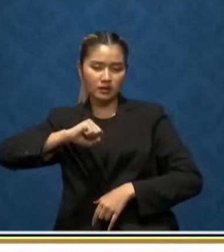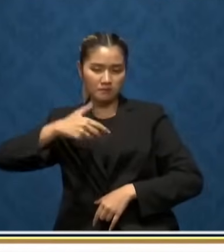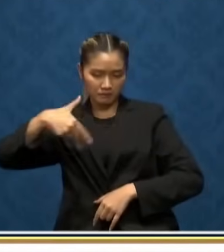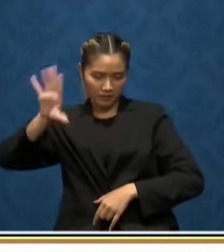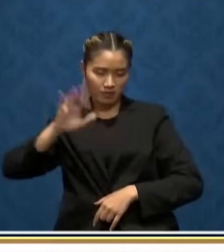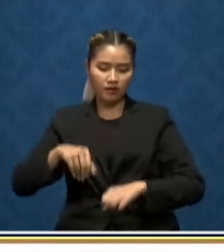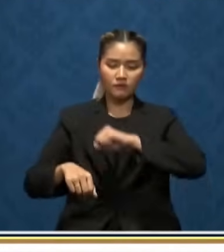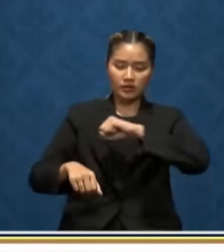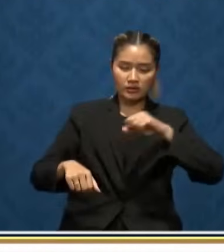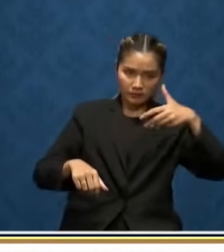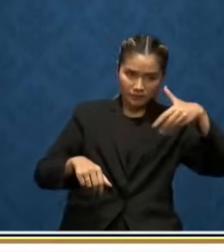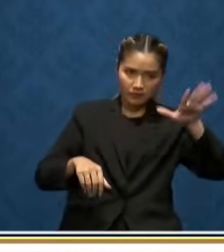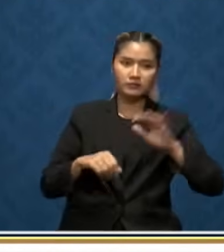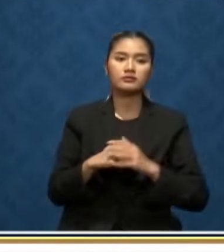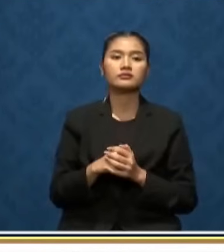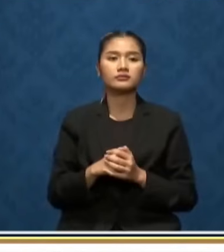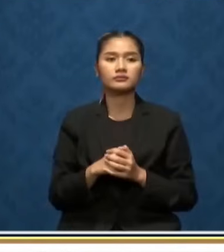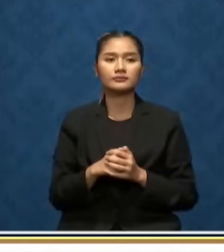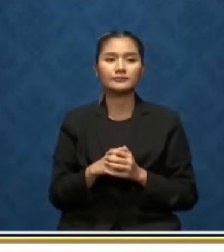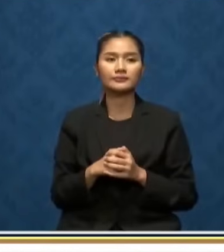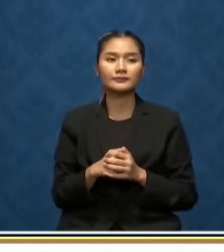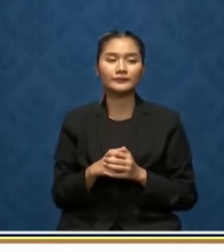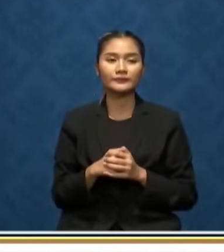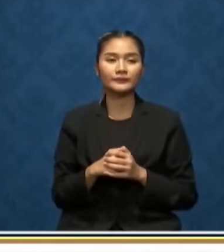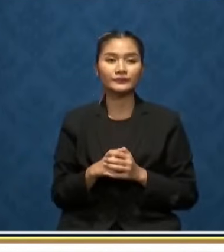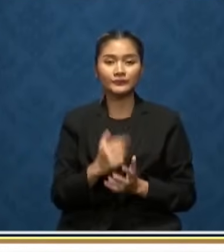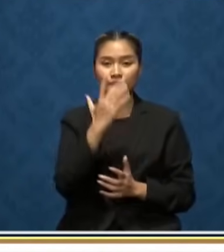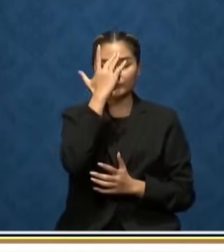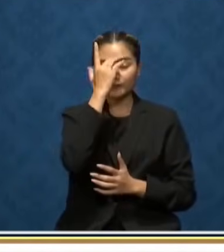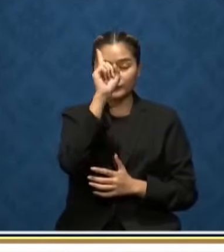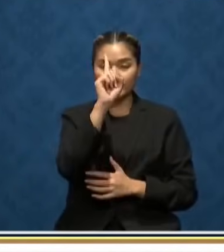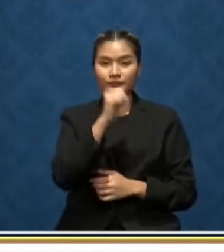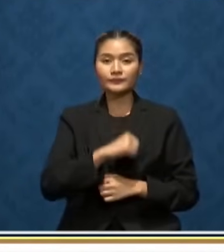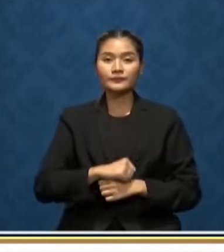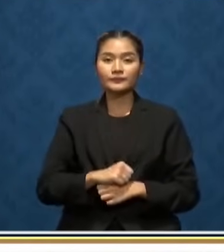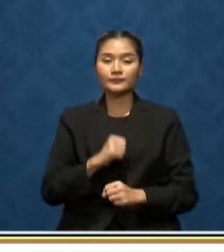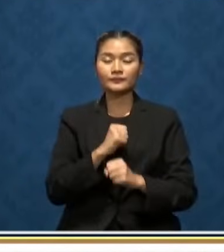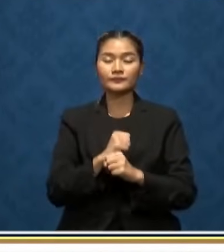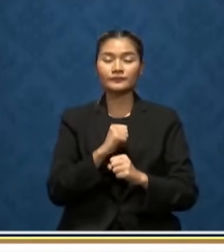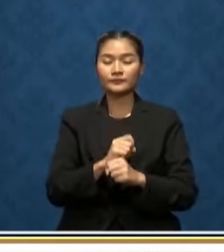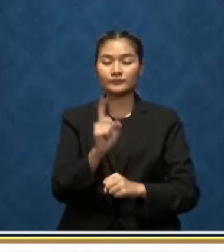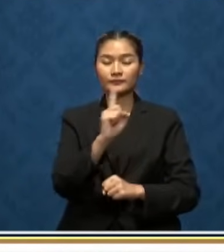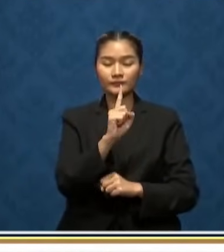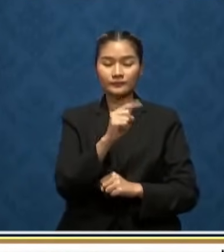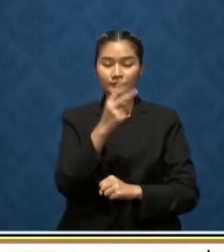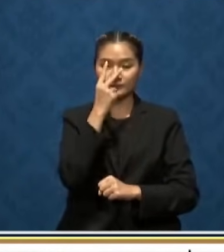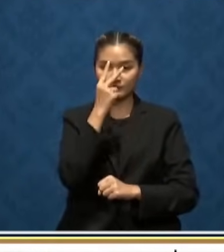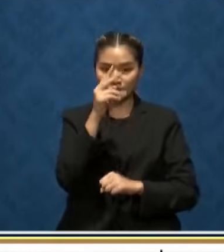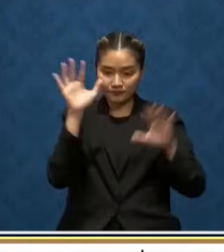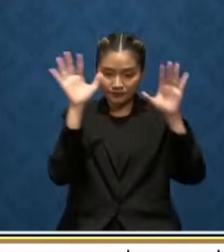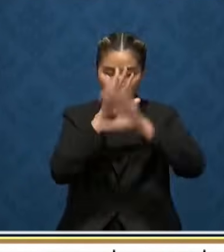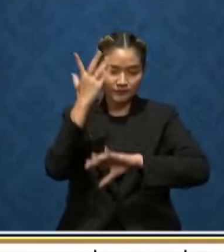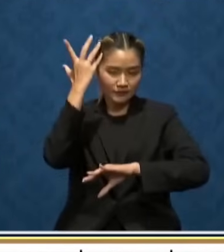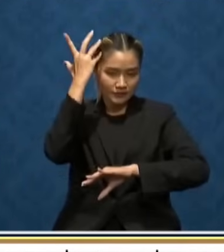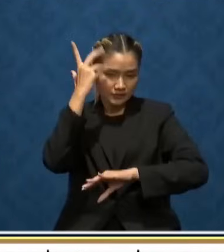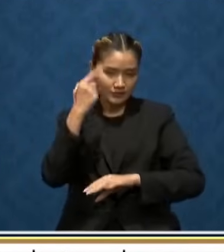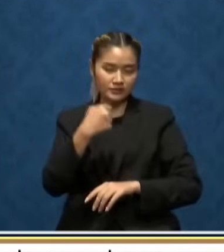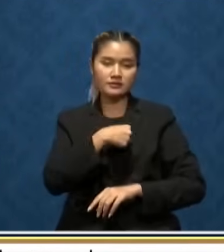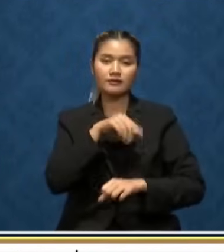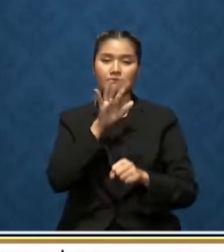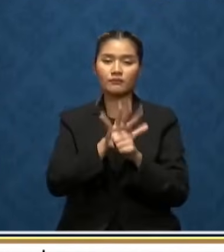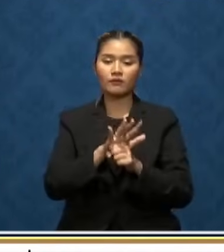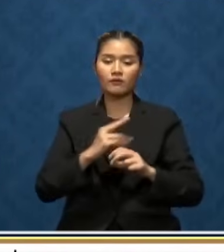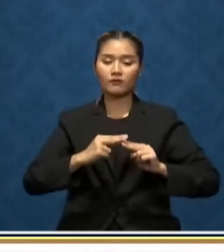ะมันไปเป็น Echo Chamber ก็คือไปสะท้อนความคิดความพอใจของตัวเ